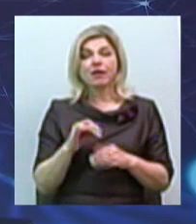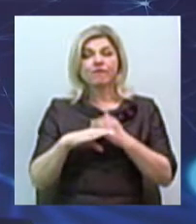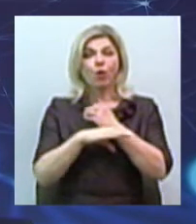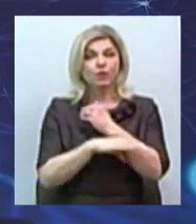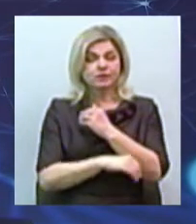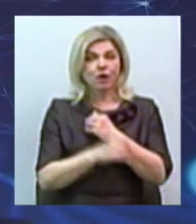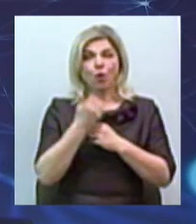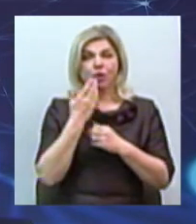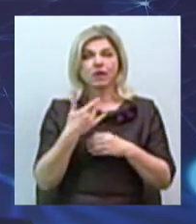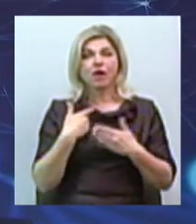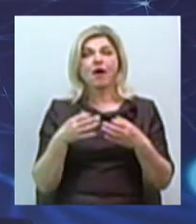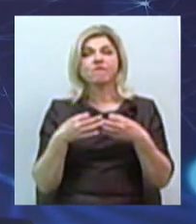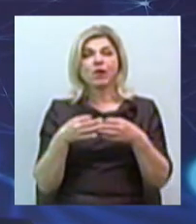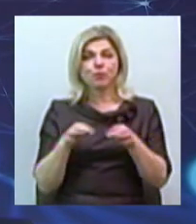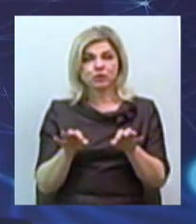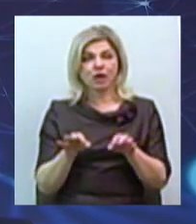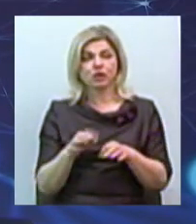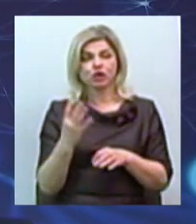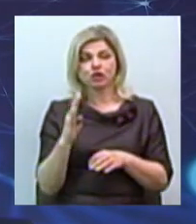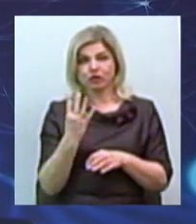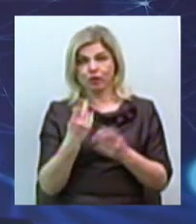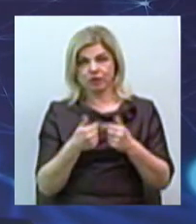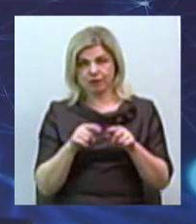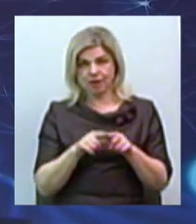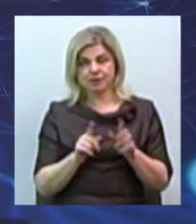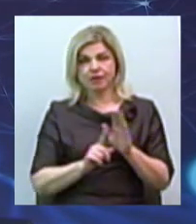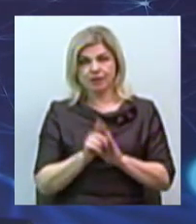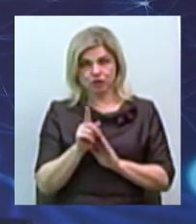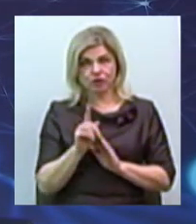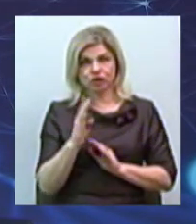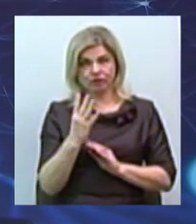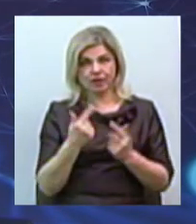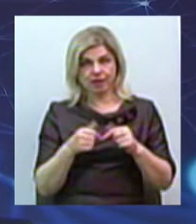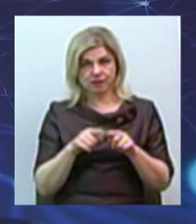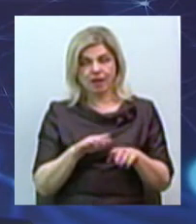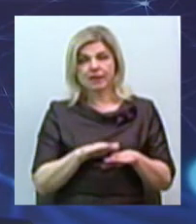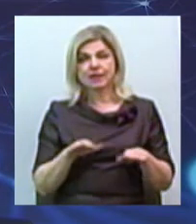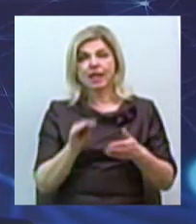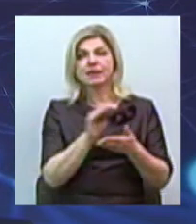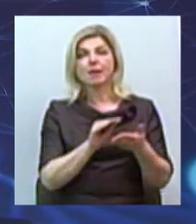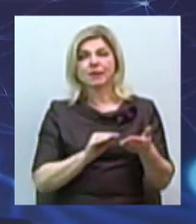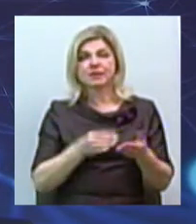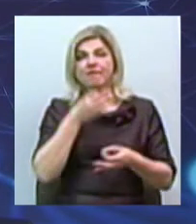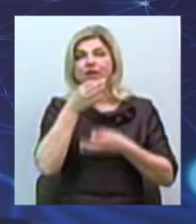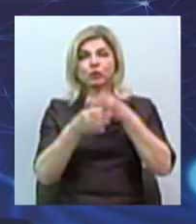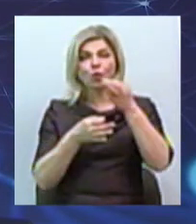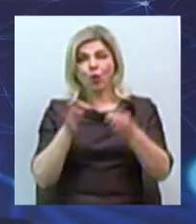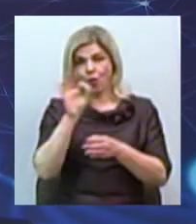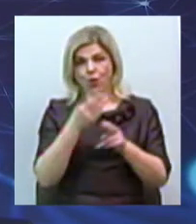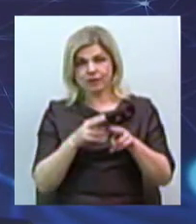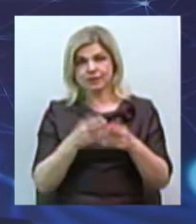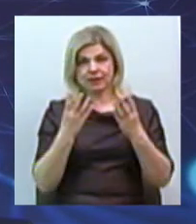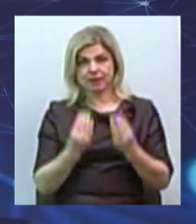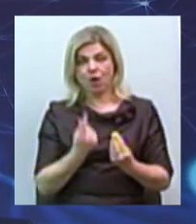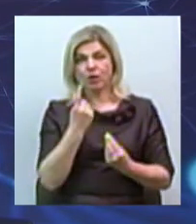я випускала 4 клас, а я починала сертифікацію в 4 класі, діти написали відгуки саме про цей день. Одна